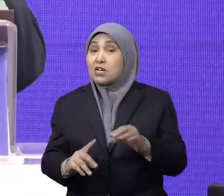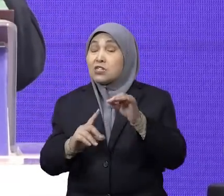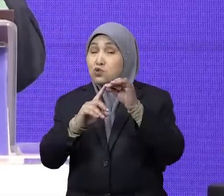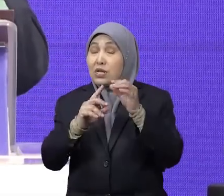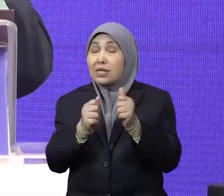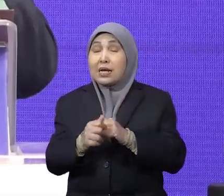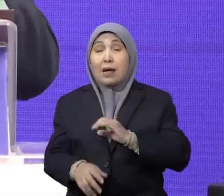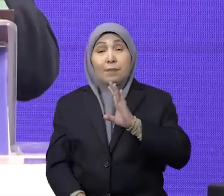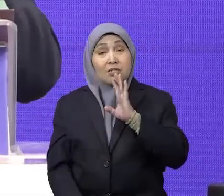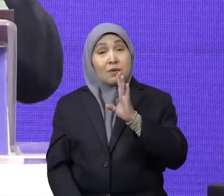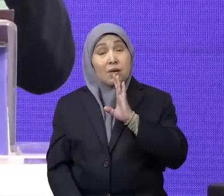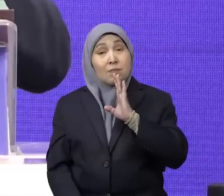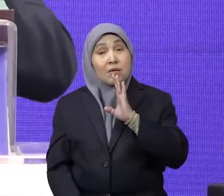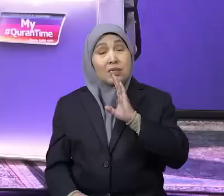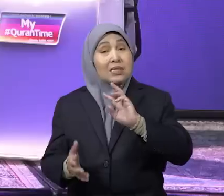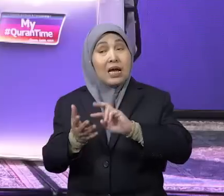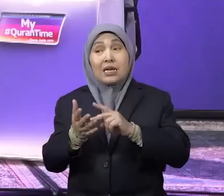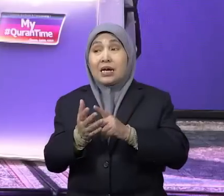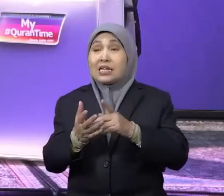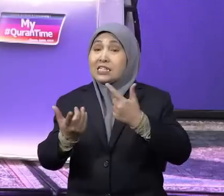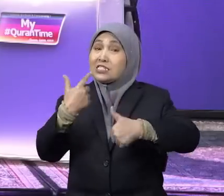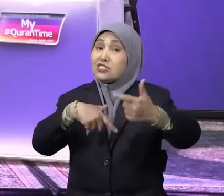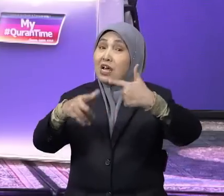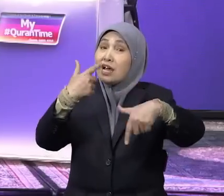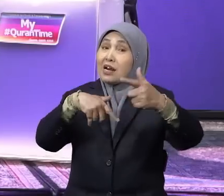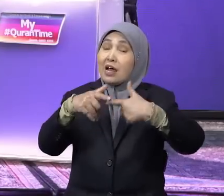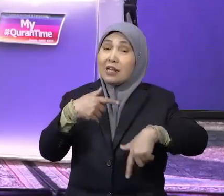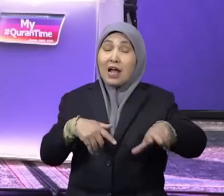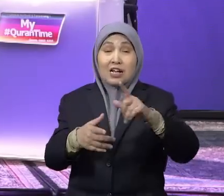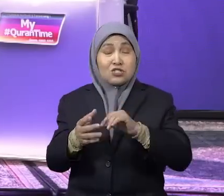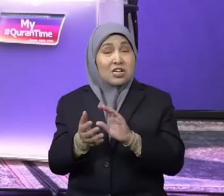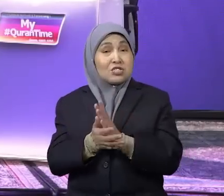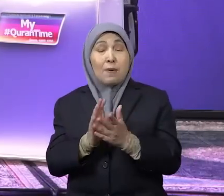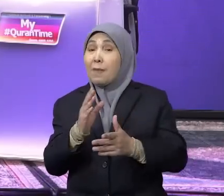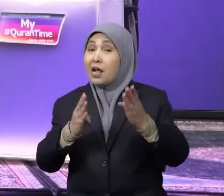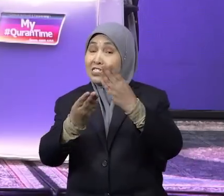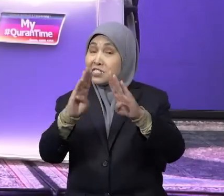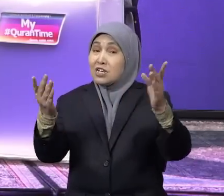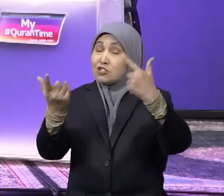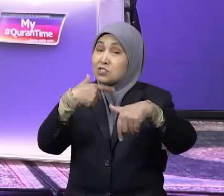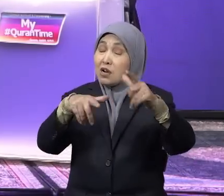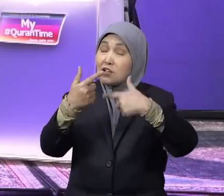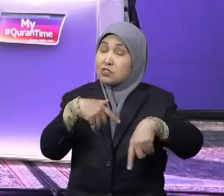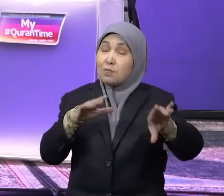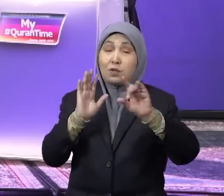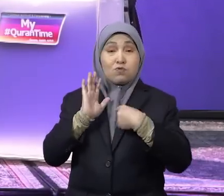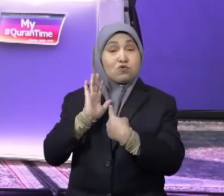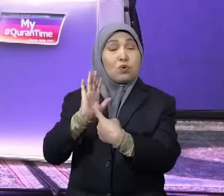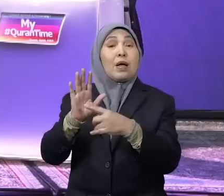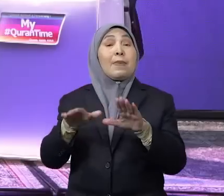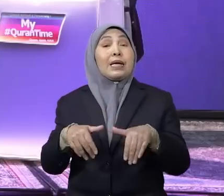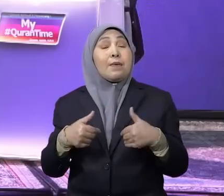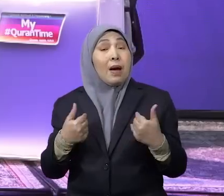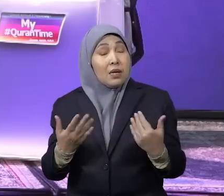dengan pertuturan apa kita kata tanda apa isyarat sahaja, ramza sahaja, bahasa isyarat sahaja, menggambarkan